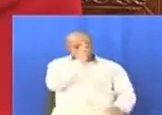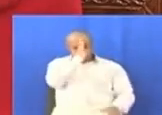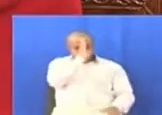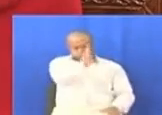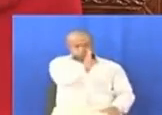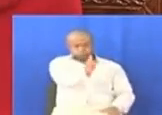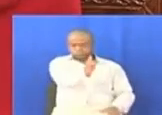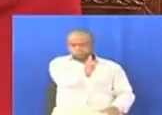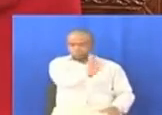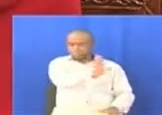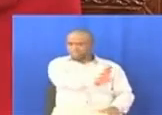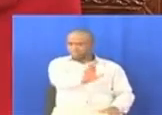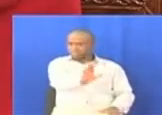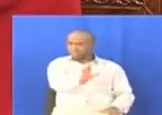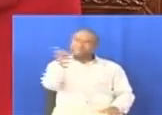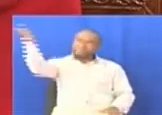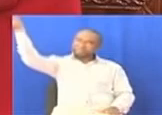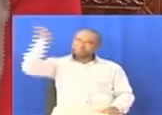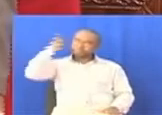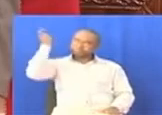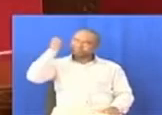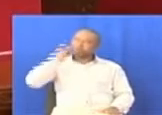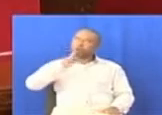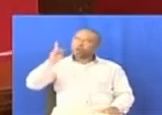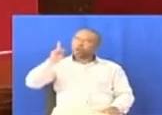kusimamia ulichoamua.